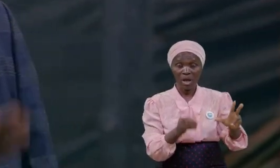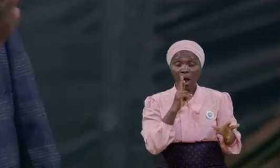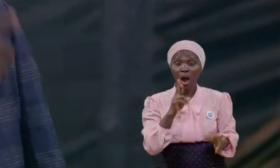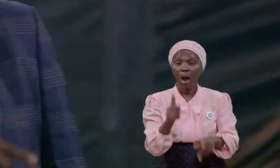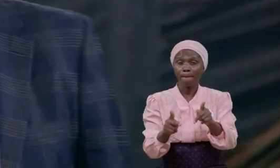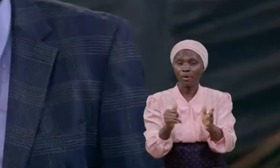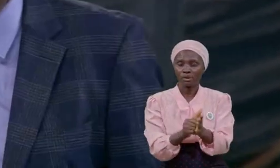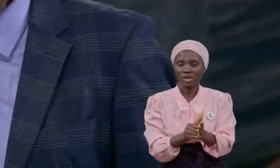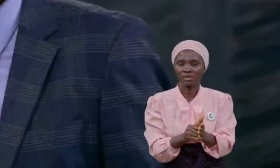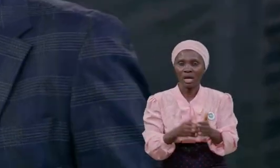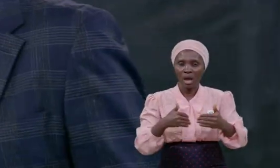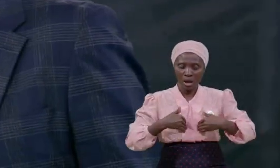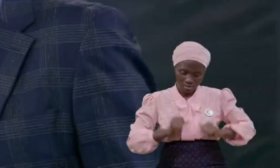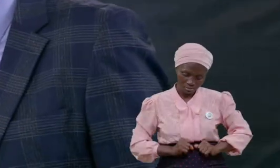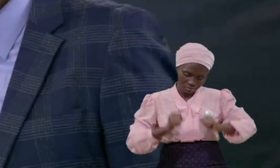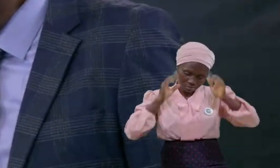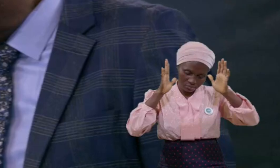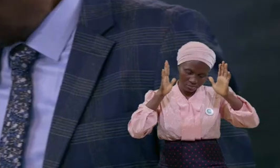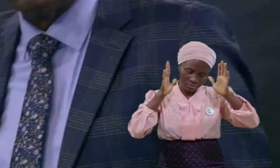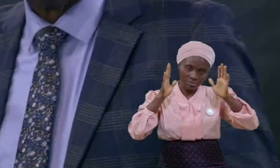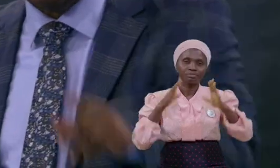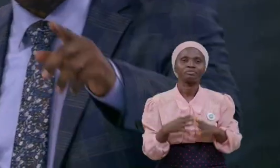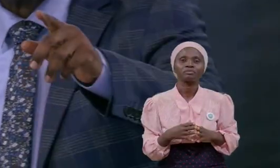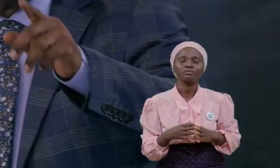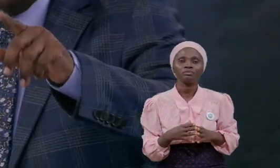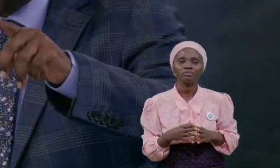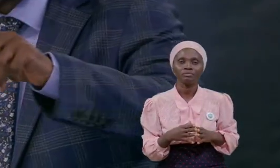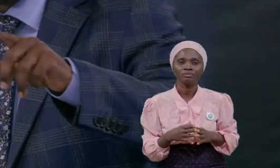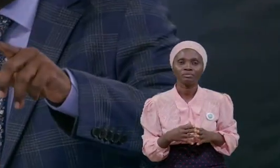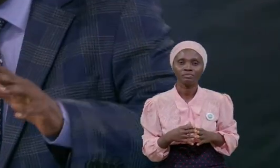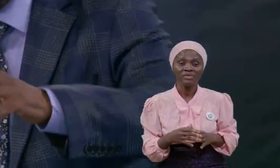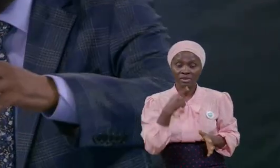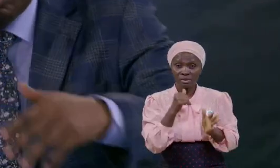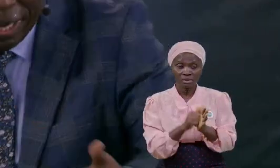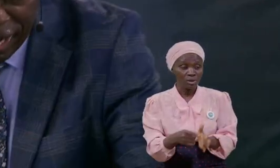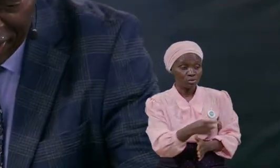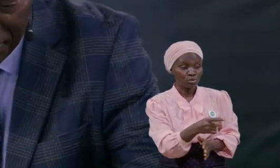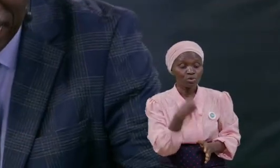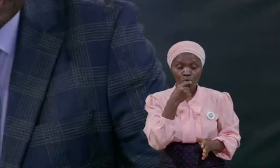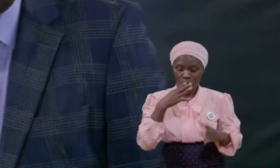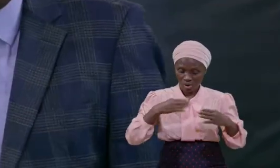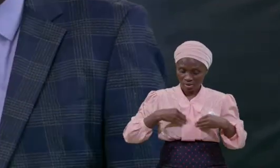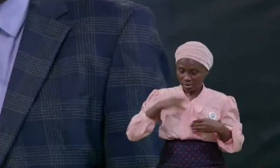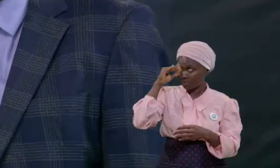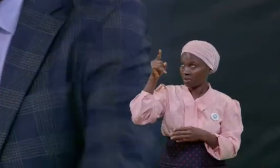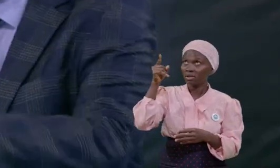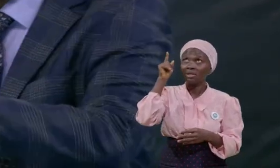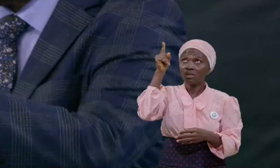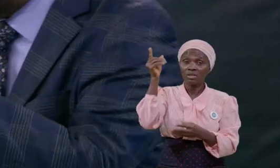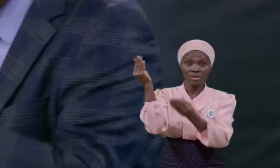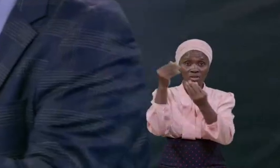sont décrits et dévoués comme étant des fils. Ceux qui l'ont reçu, il leur a donné le pouvoir de devenir enfants,